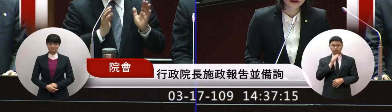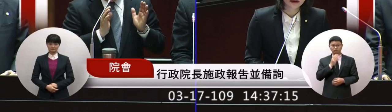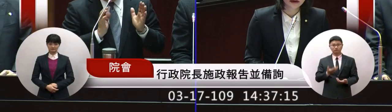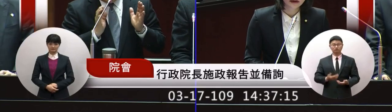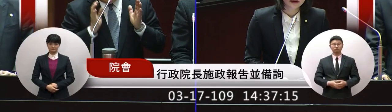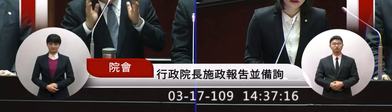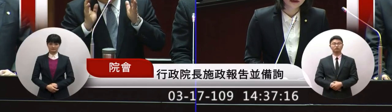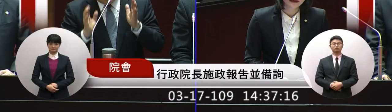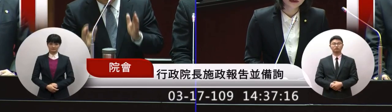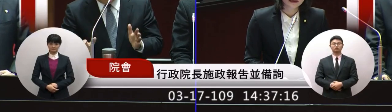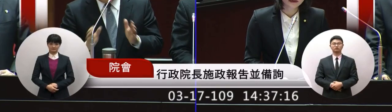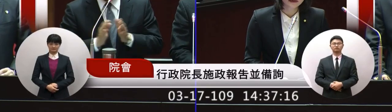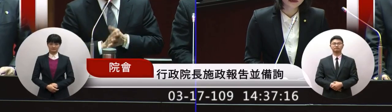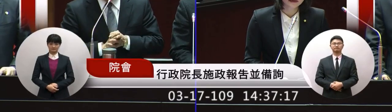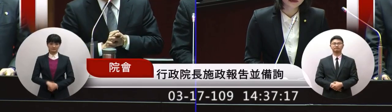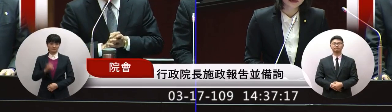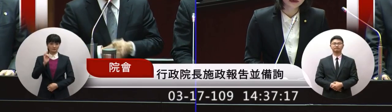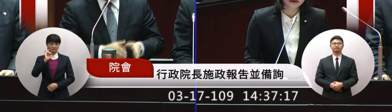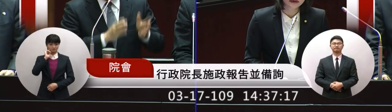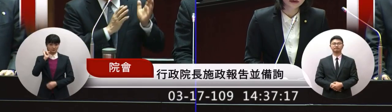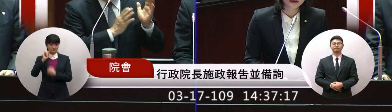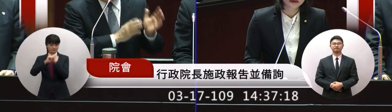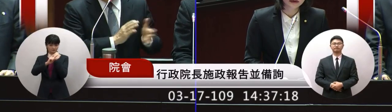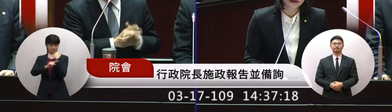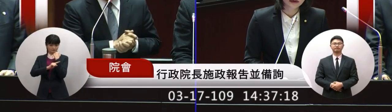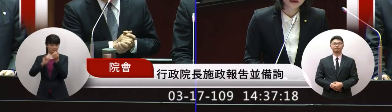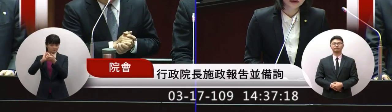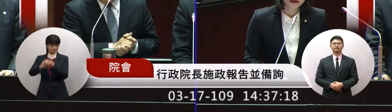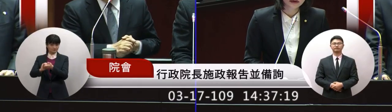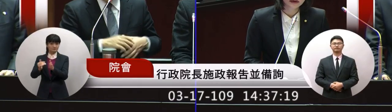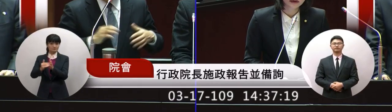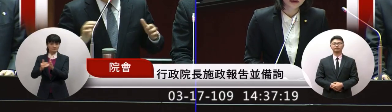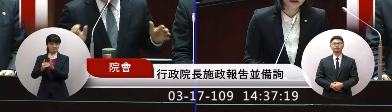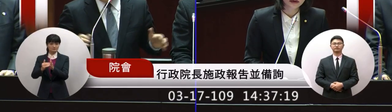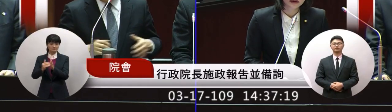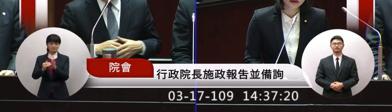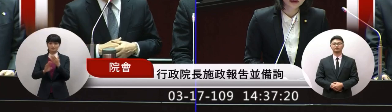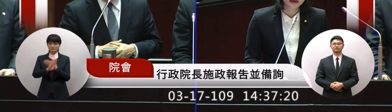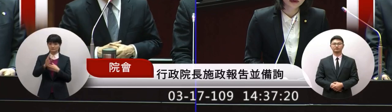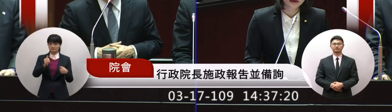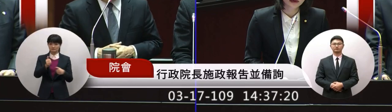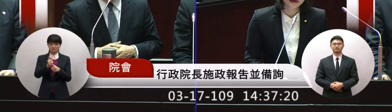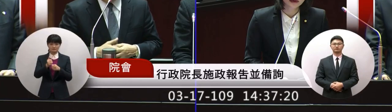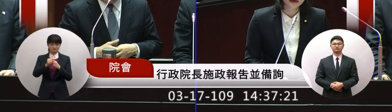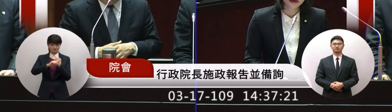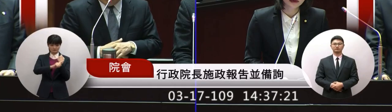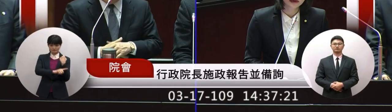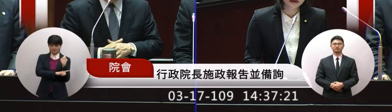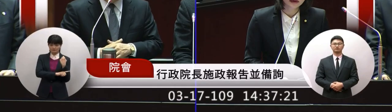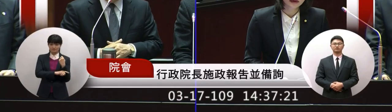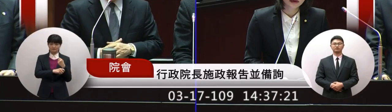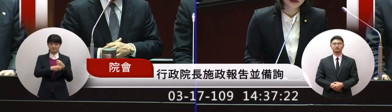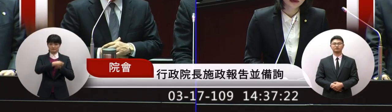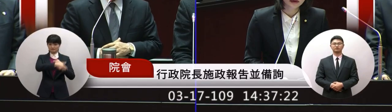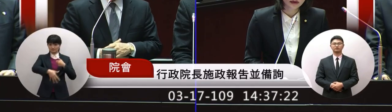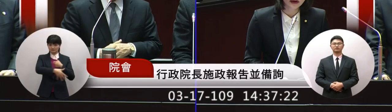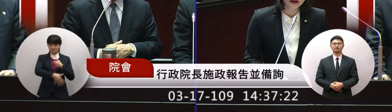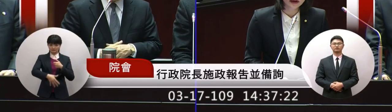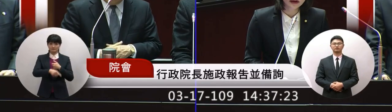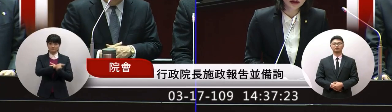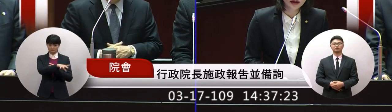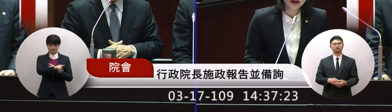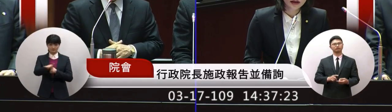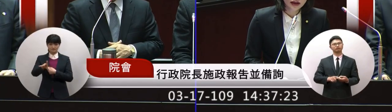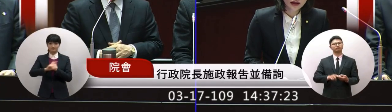我们对于母法所定，那相关执法各该业管机关也都定有执法。